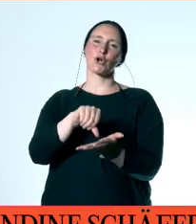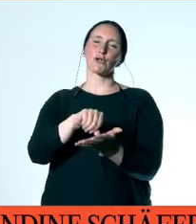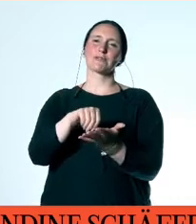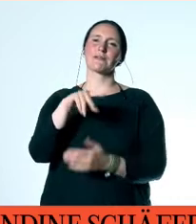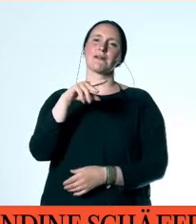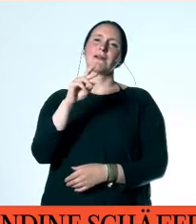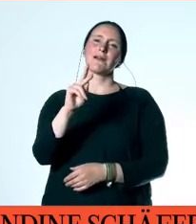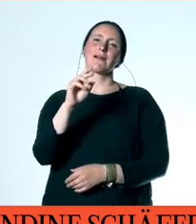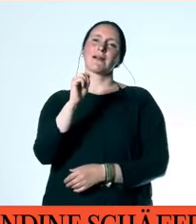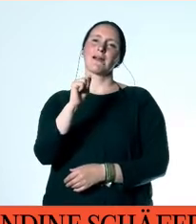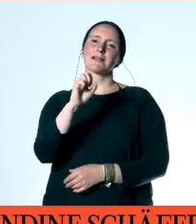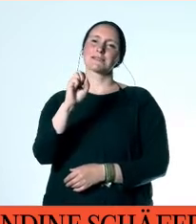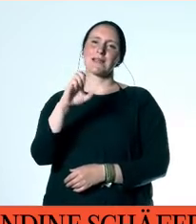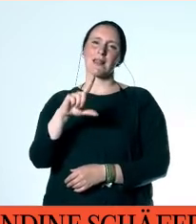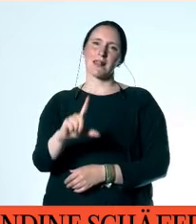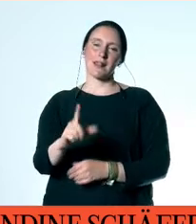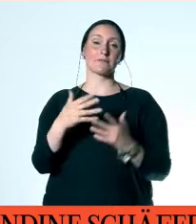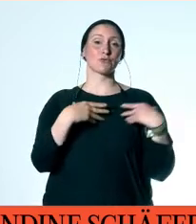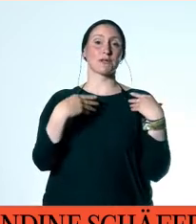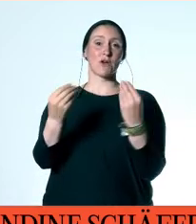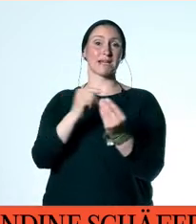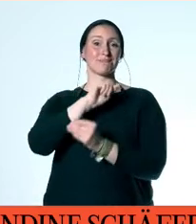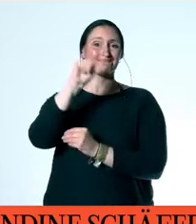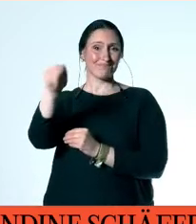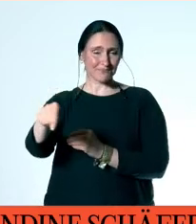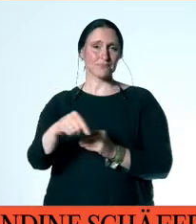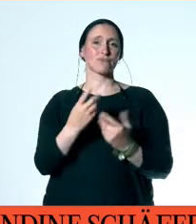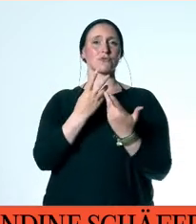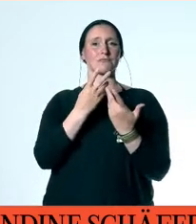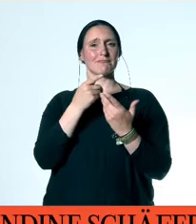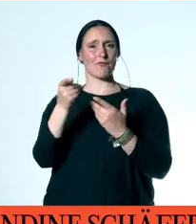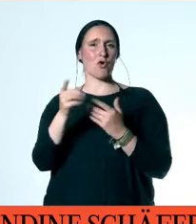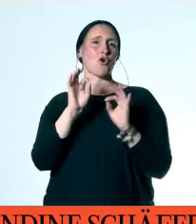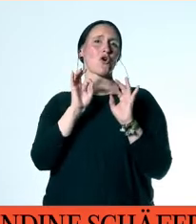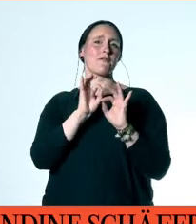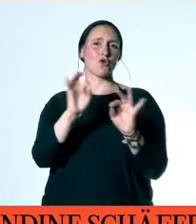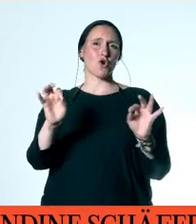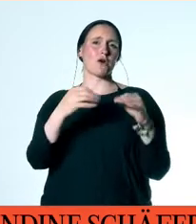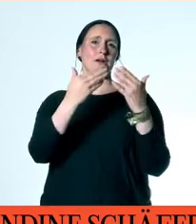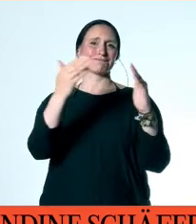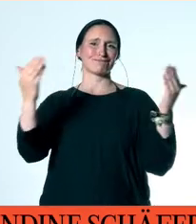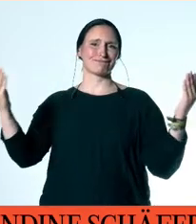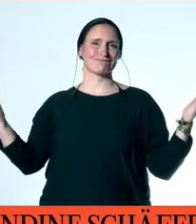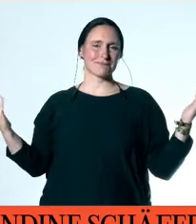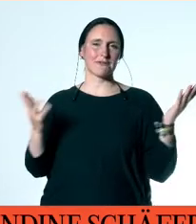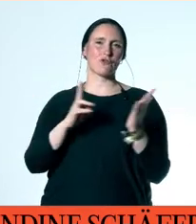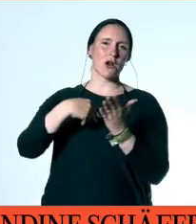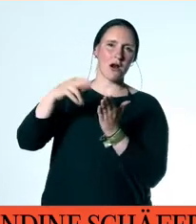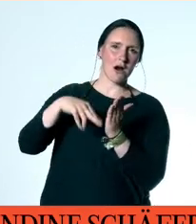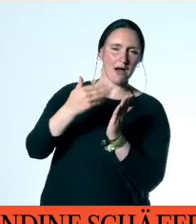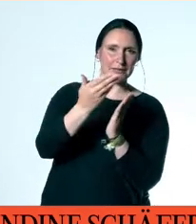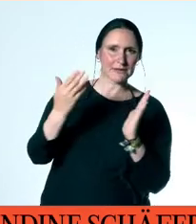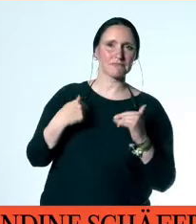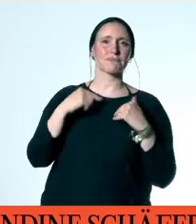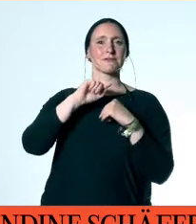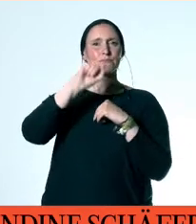Wir sind zusammen dort mit anderen Kollektiven aus der Pazifikregion und vielen